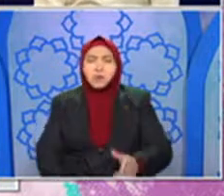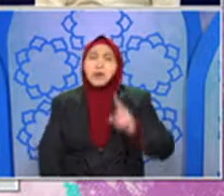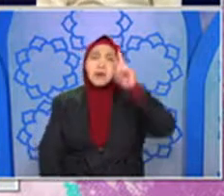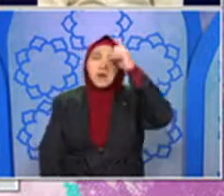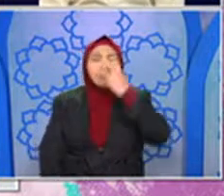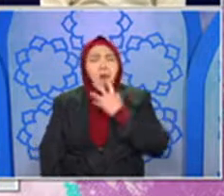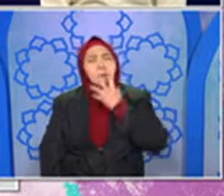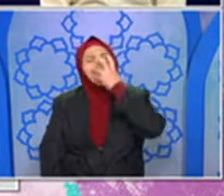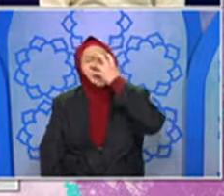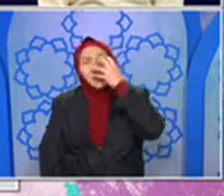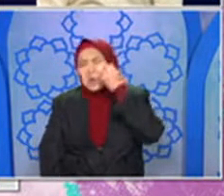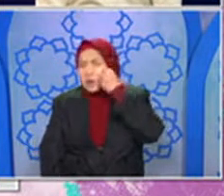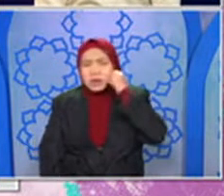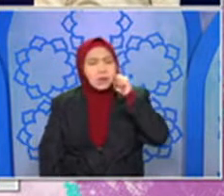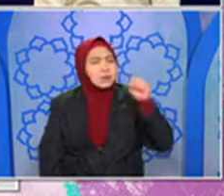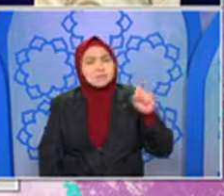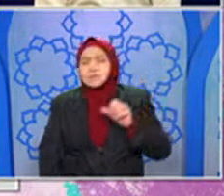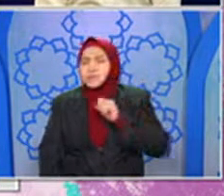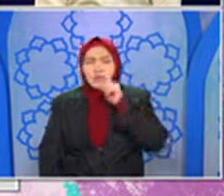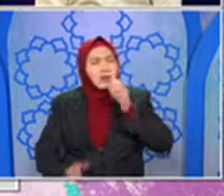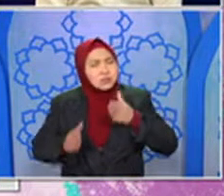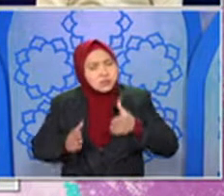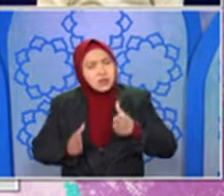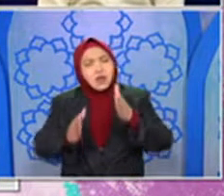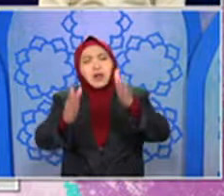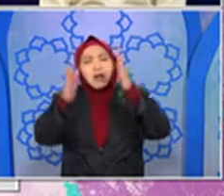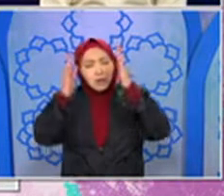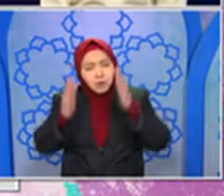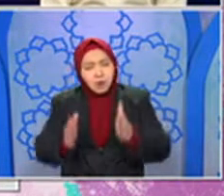المغضوب عليهم ولا